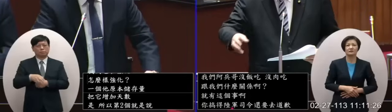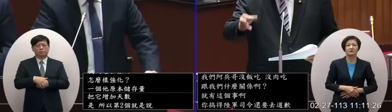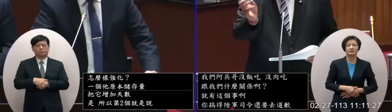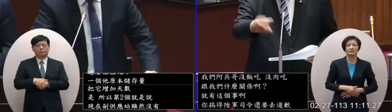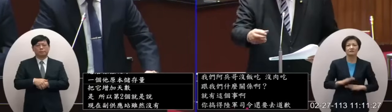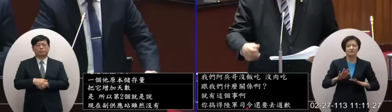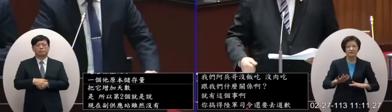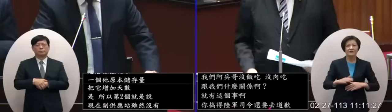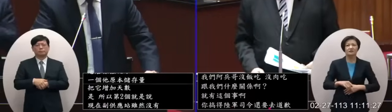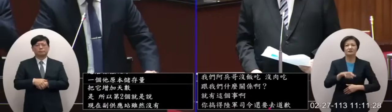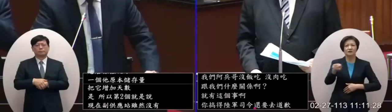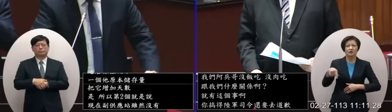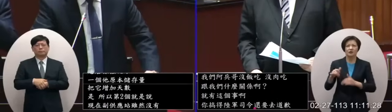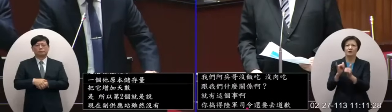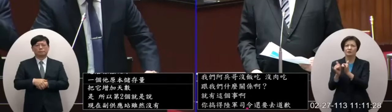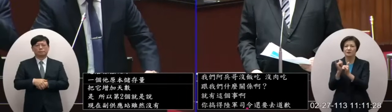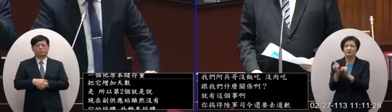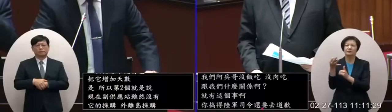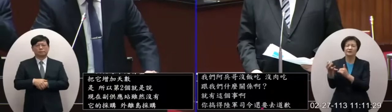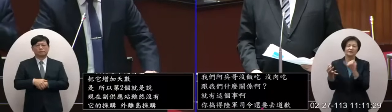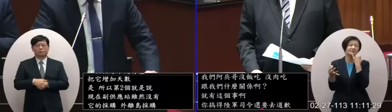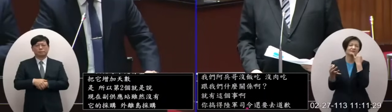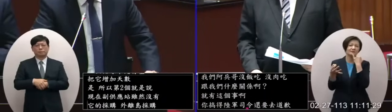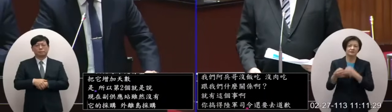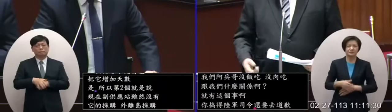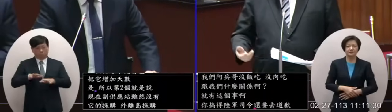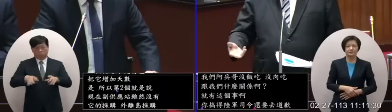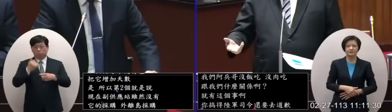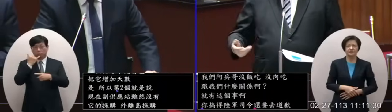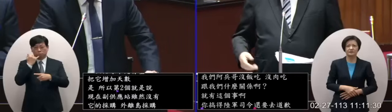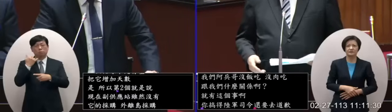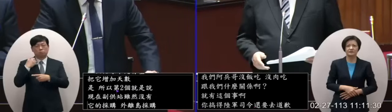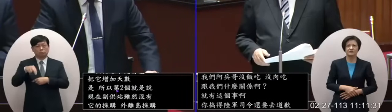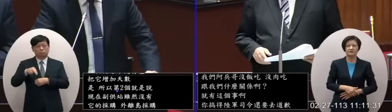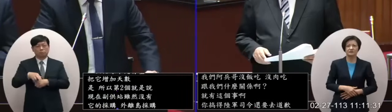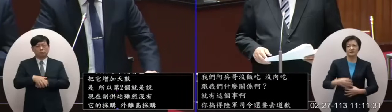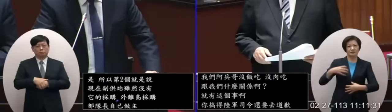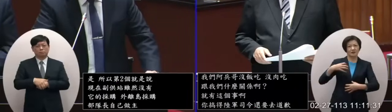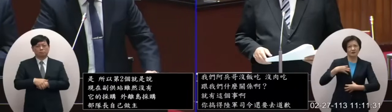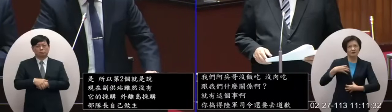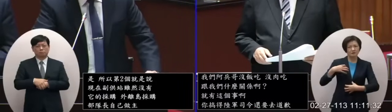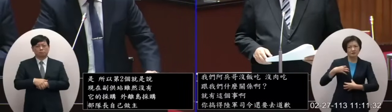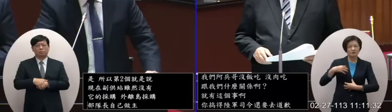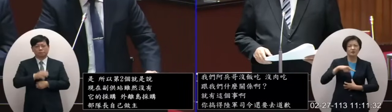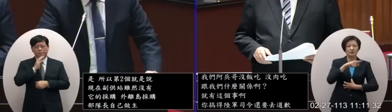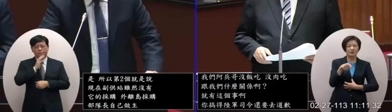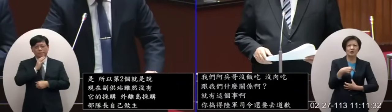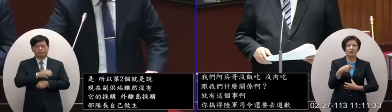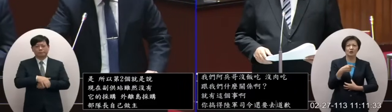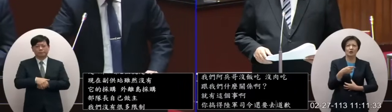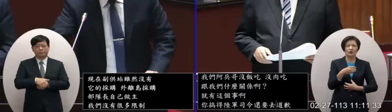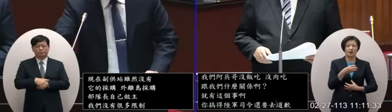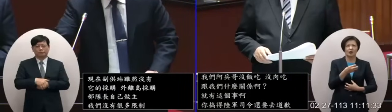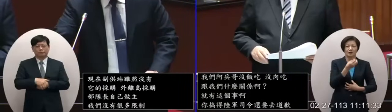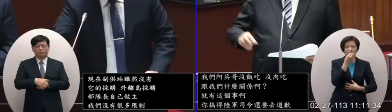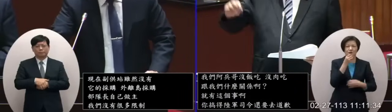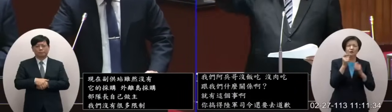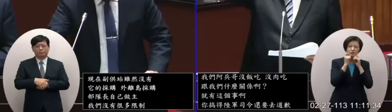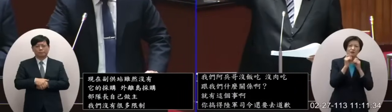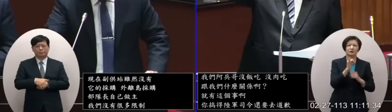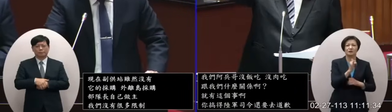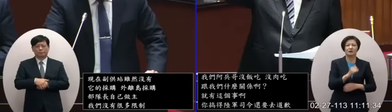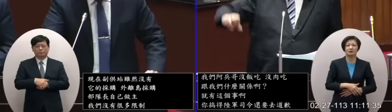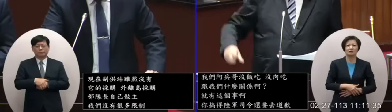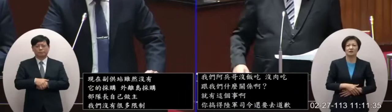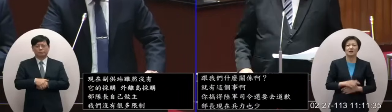你跟民间去买就好了嘛。 这他可以做的， 吃一点生鲜的活猪肉好不好？ 是， 啊，不要吃清朝那